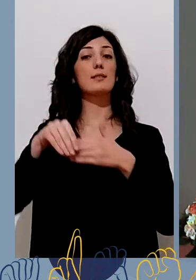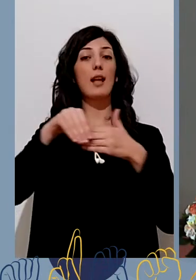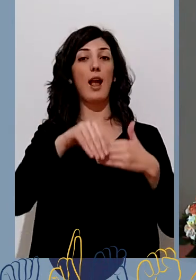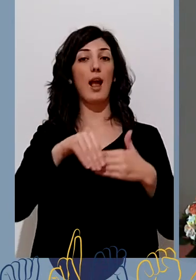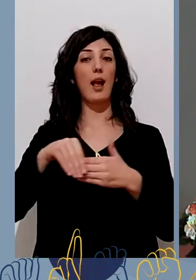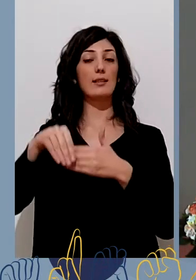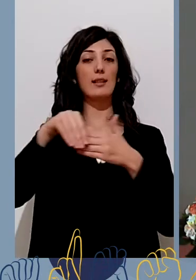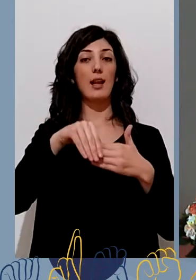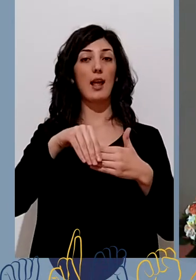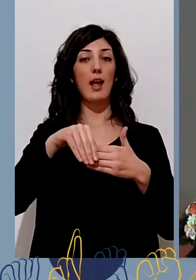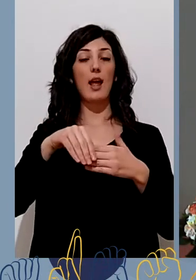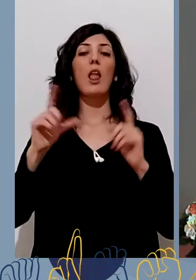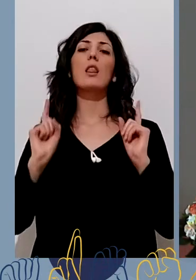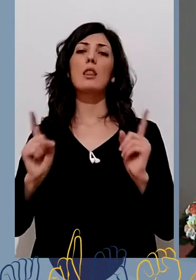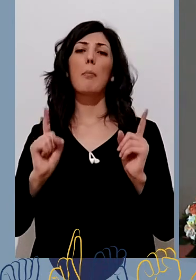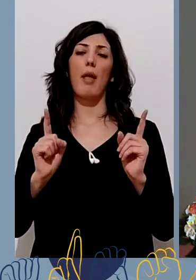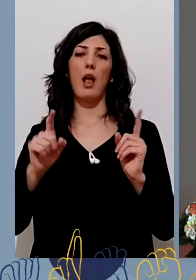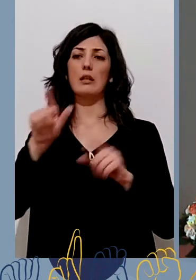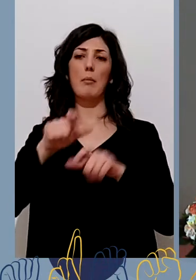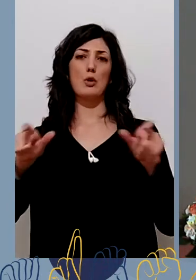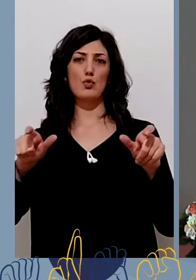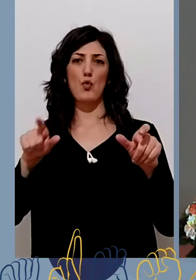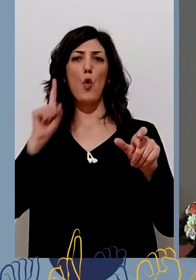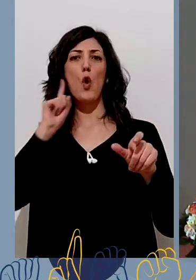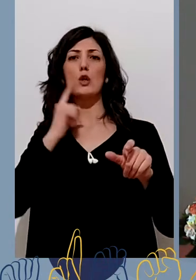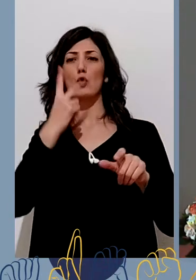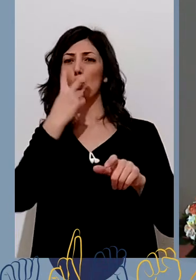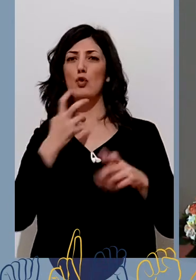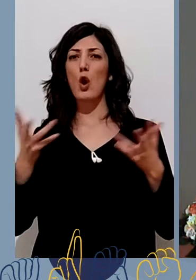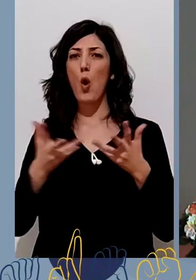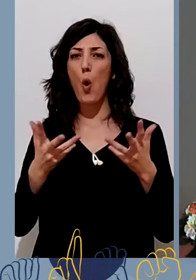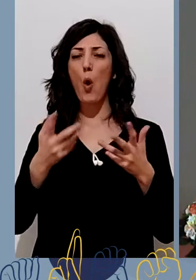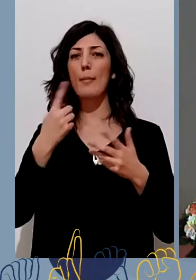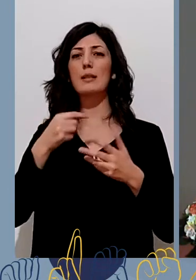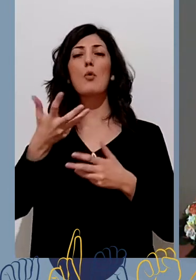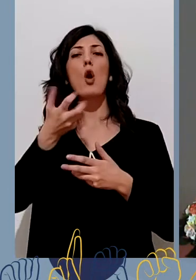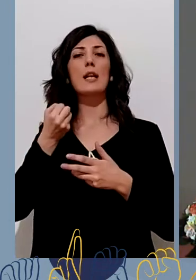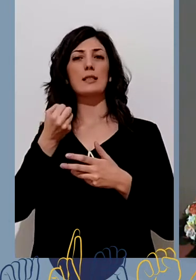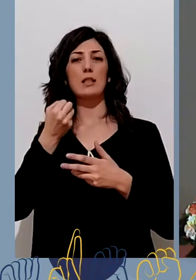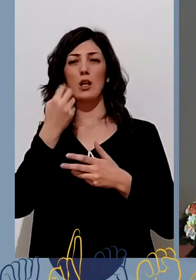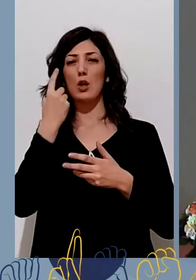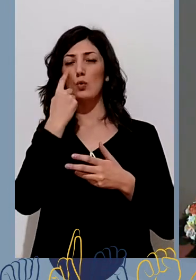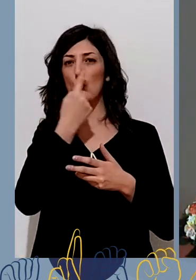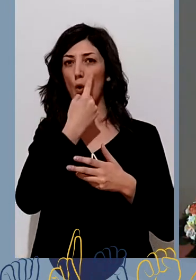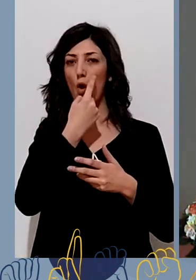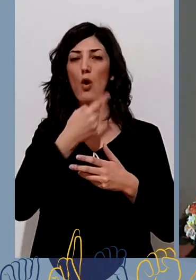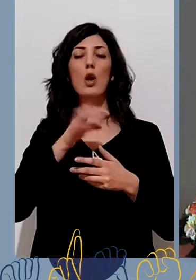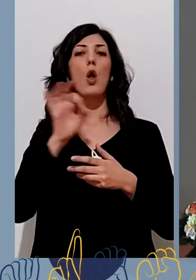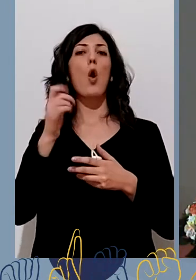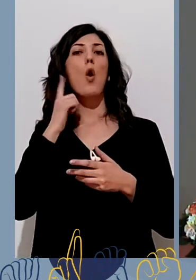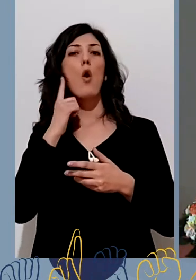tipo di sordocecità, dai residui sensoriali che hai, dalla possibilità cognitiva, dalla situazione